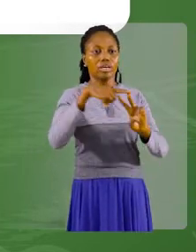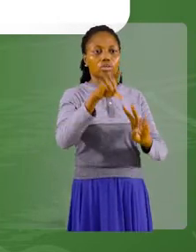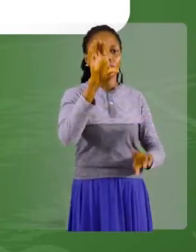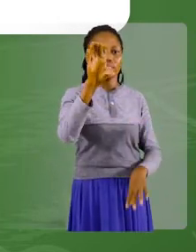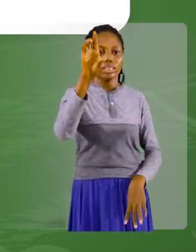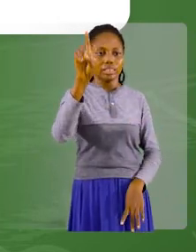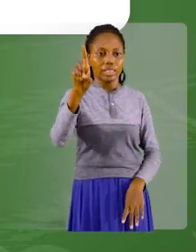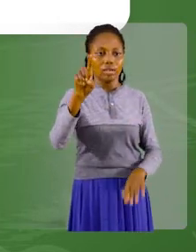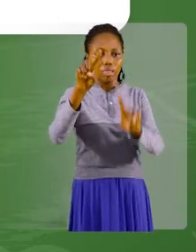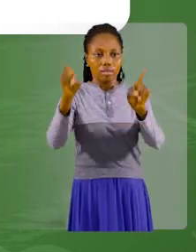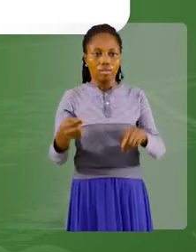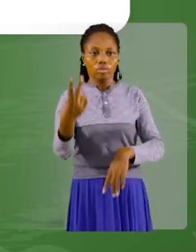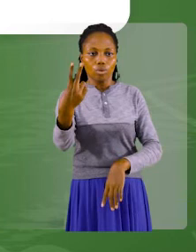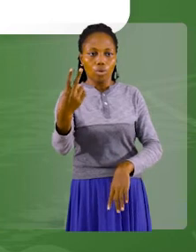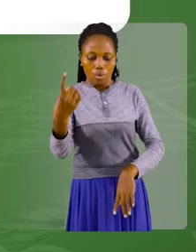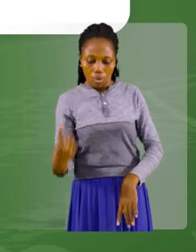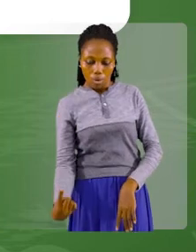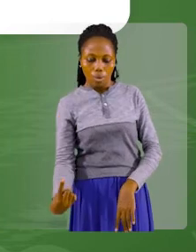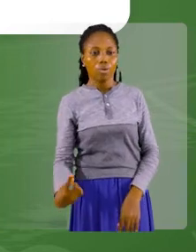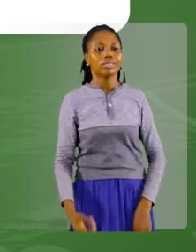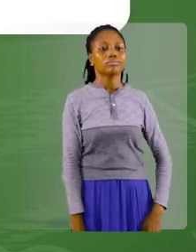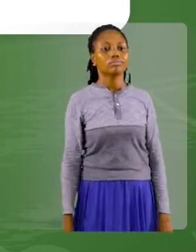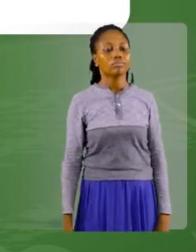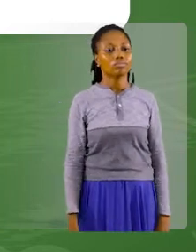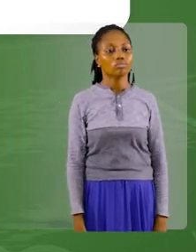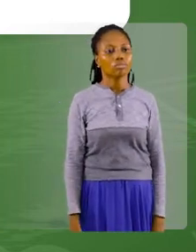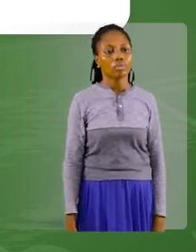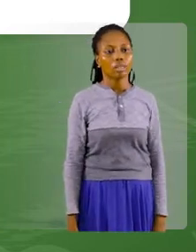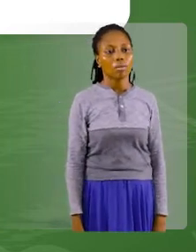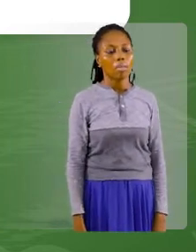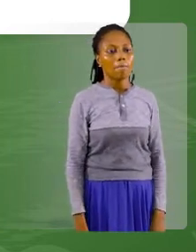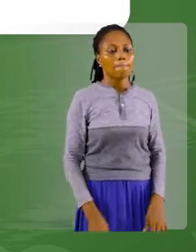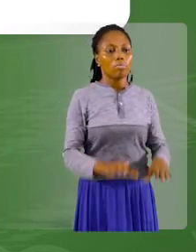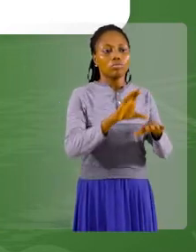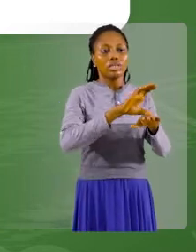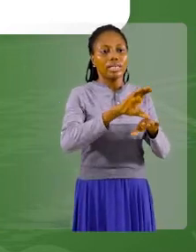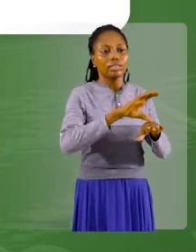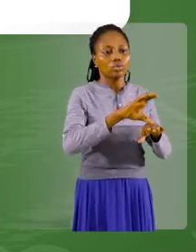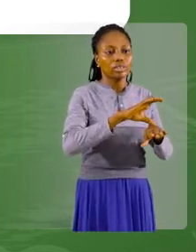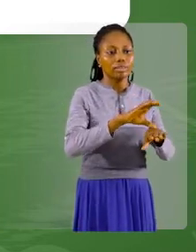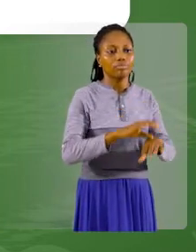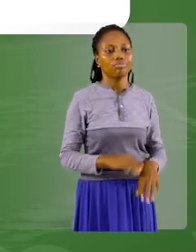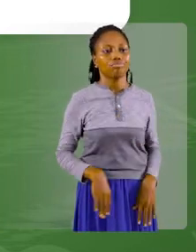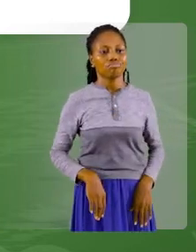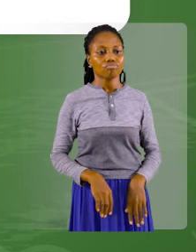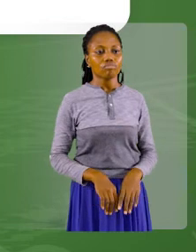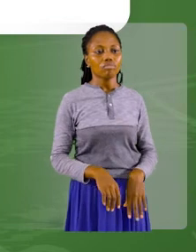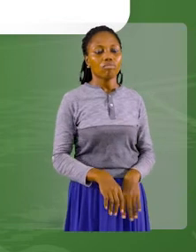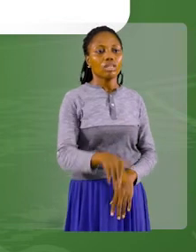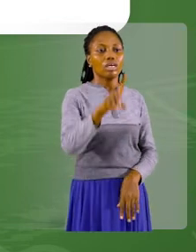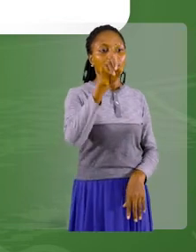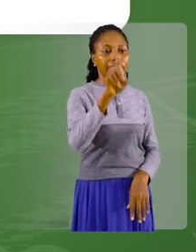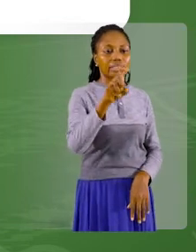vecteur CD a pour coordonnées 2, 1. Calculons X,